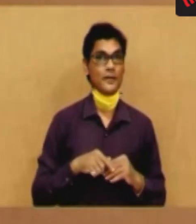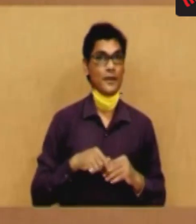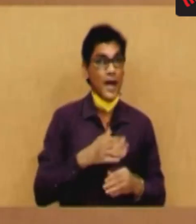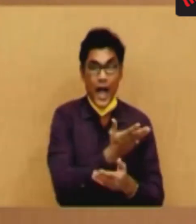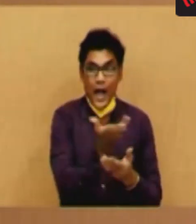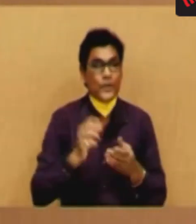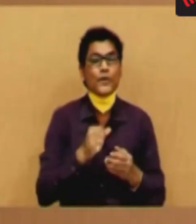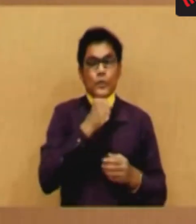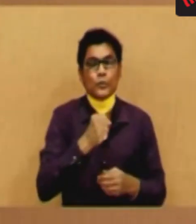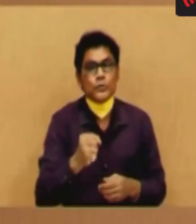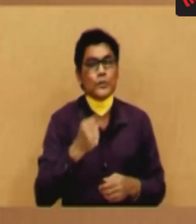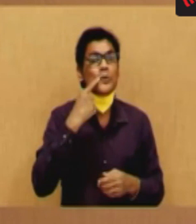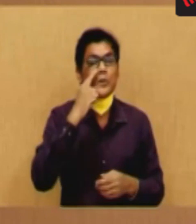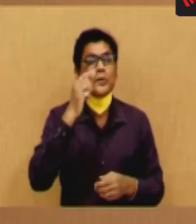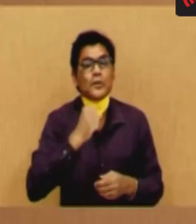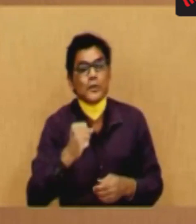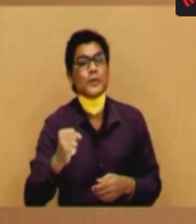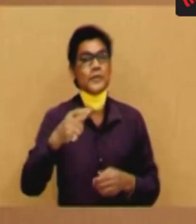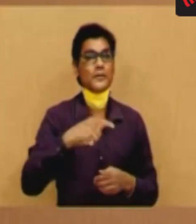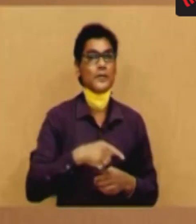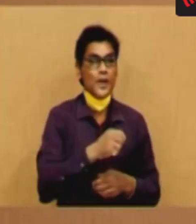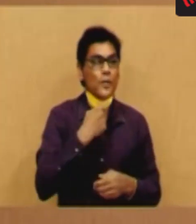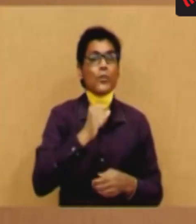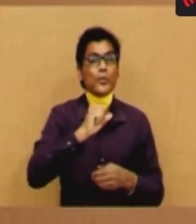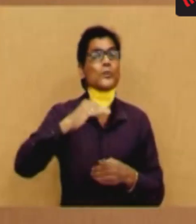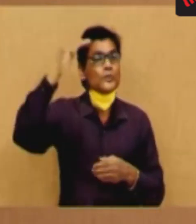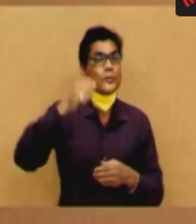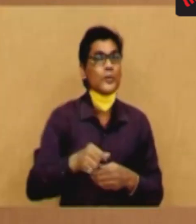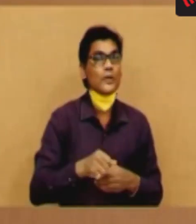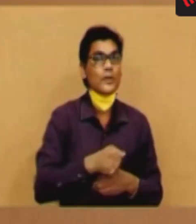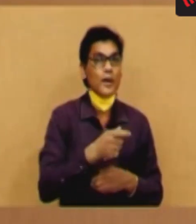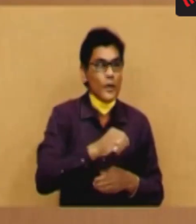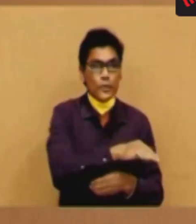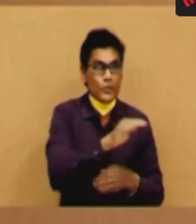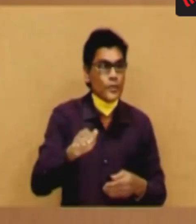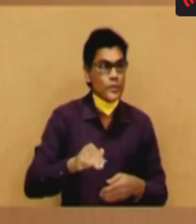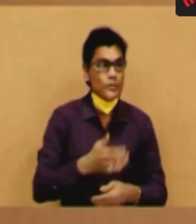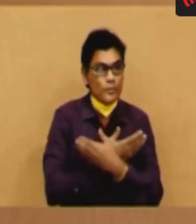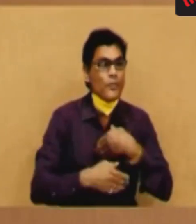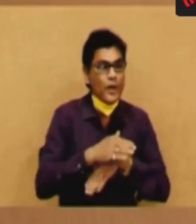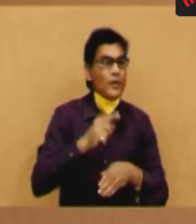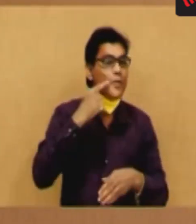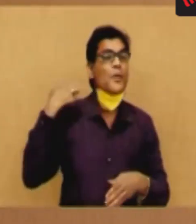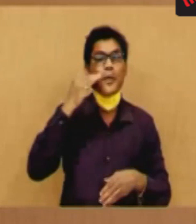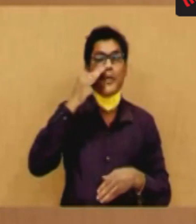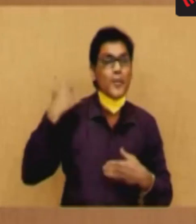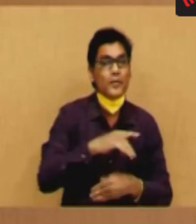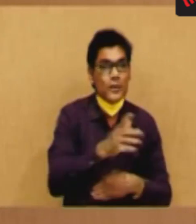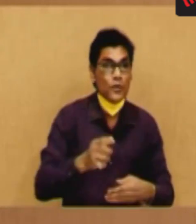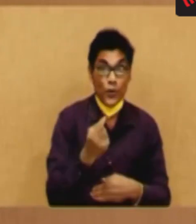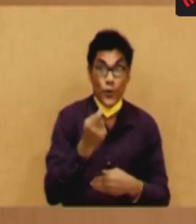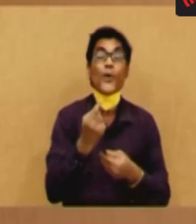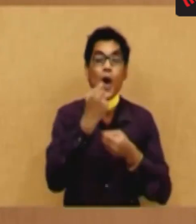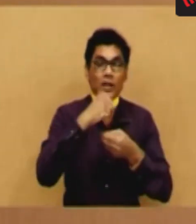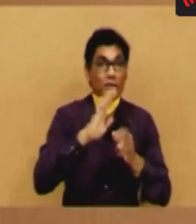ଆମର ଜେଜେମା ଜେଜେବାପାମାନଙ୍କ ପାଇଁ ଅଜା ଆଈମାନଙ୍କ ପାଇଁ ବୟସ୍କଙ୍କ ପାଇଁ ଅନ୍ୟ ଆମର ଭିନ୍ନକ୍ଷମ ଭାଇ ଭଉଣୀଙ୍କ ପାଇଁ ଯଦି କୌଣସି